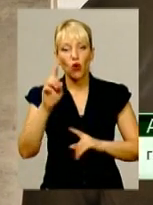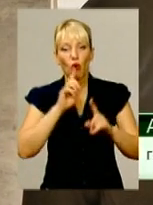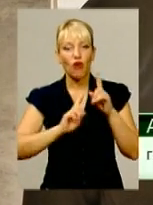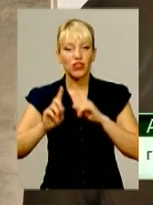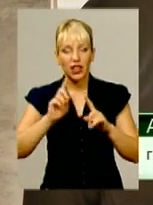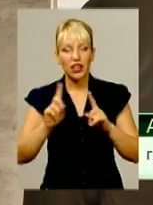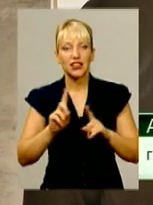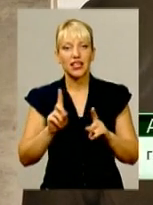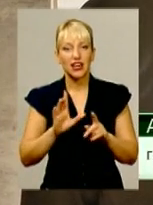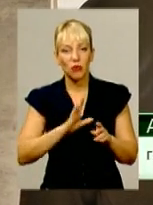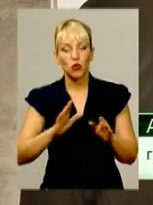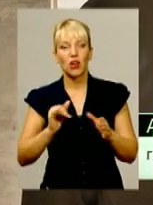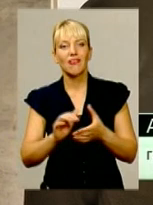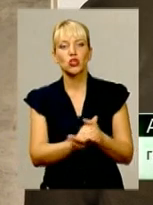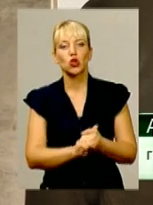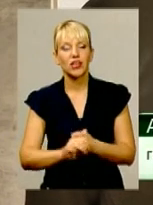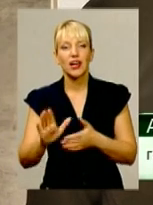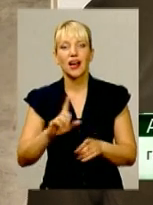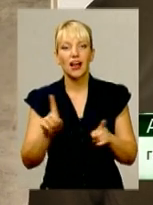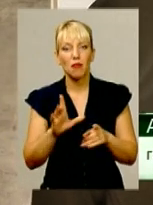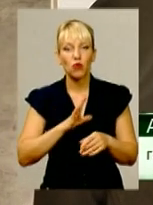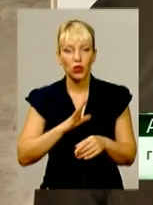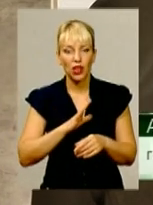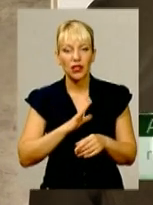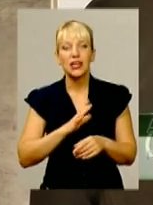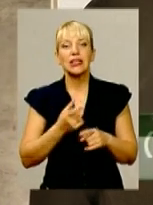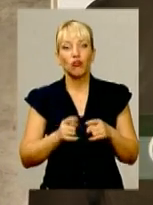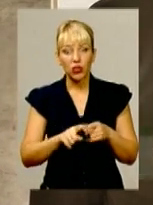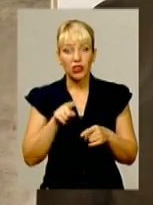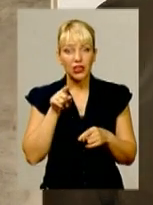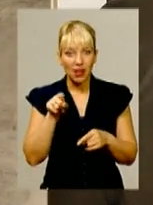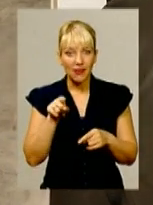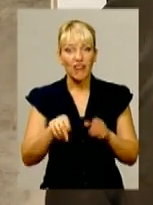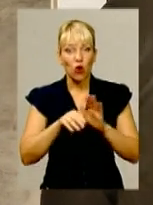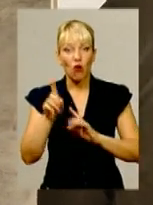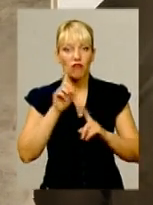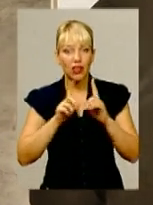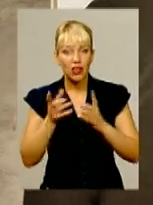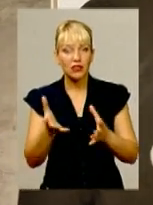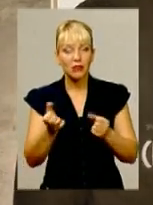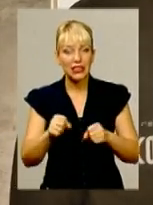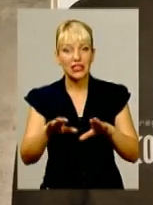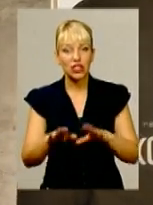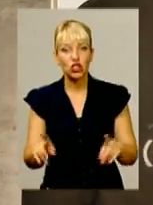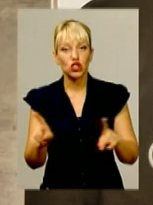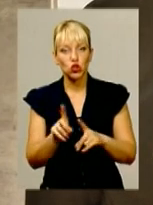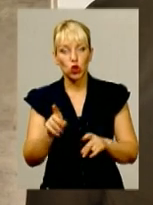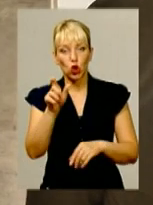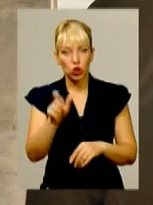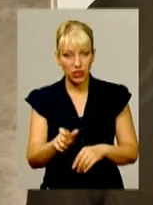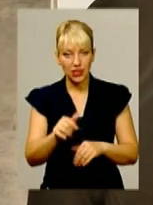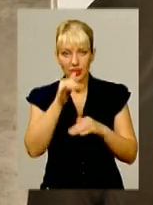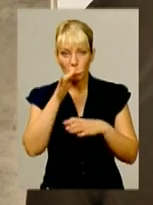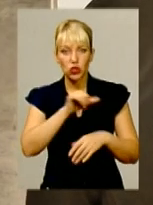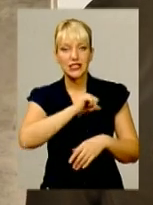ще на вчорашній день, яка ще сьогодні жив Рії, саме вона прийняла рішення про те, що людина, громадянин України не може